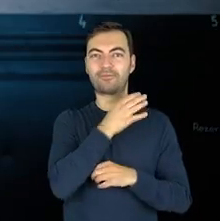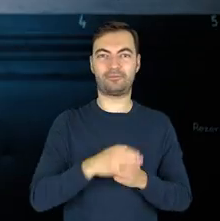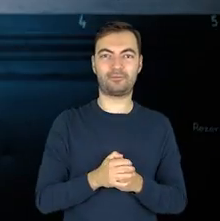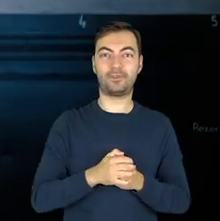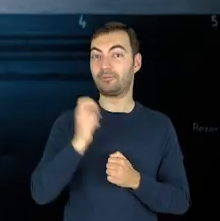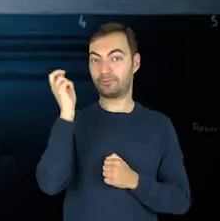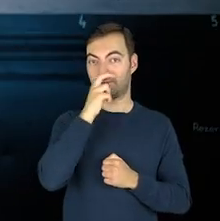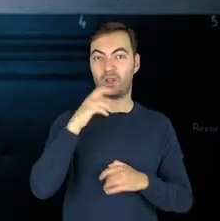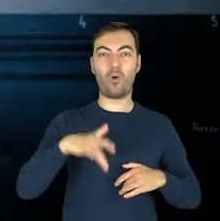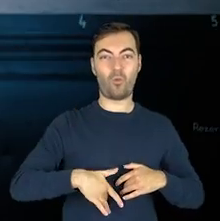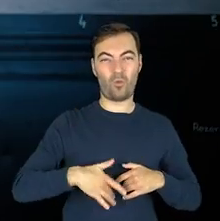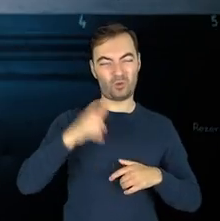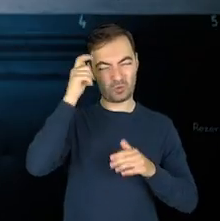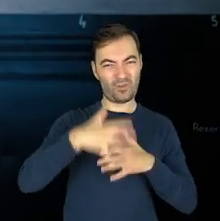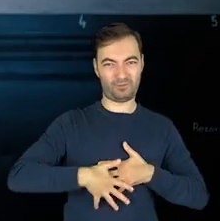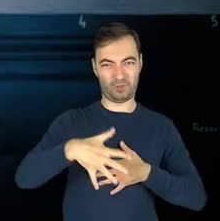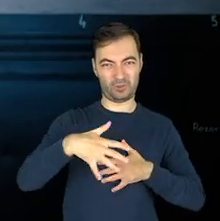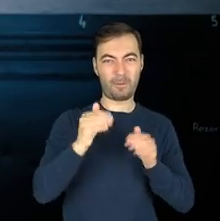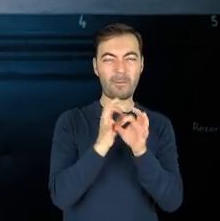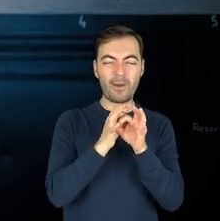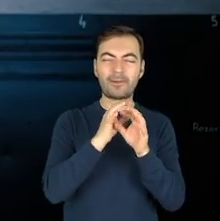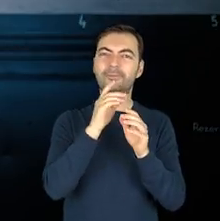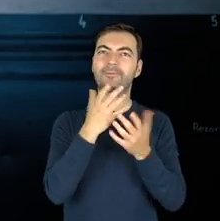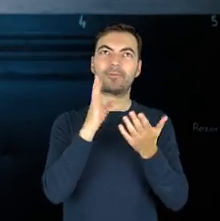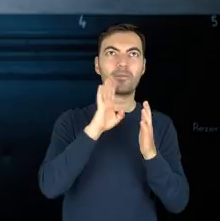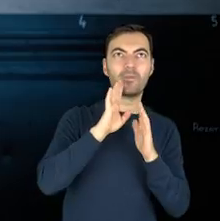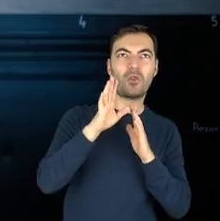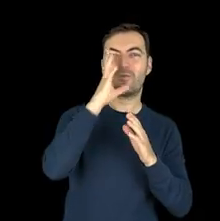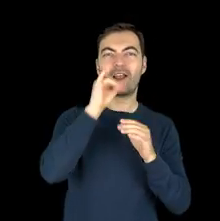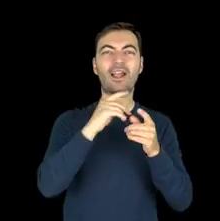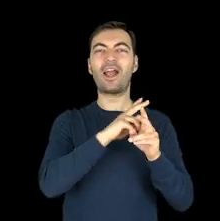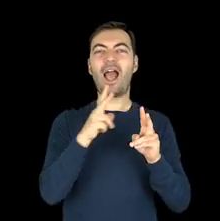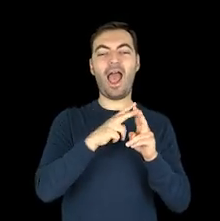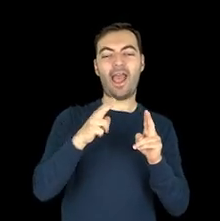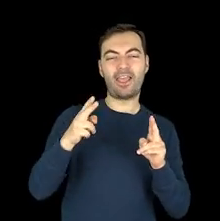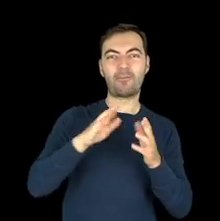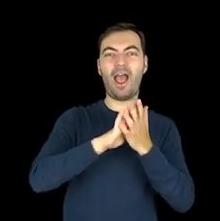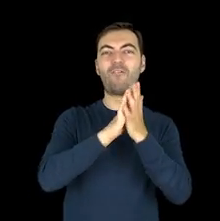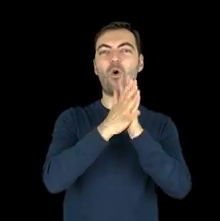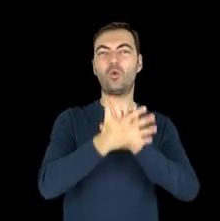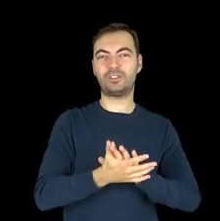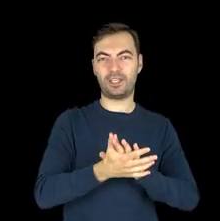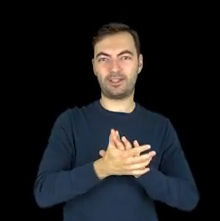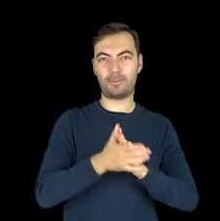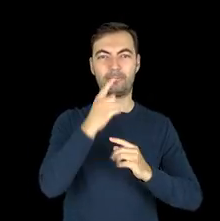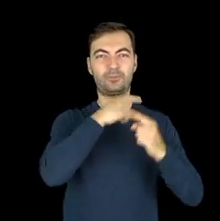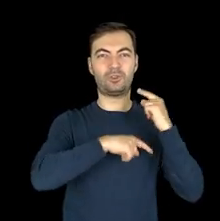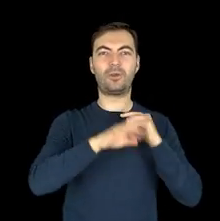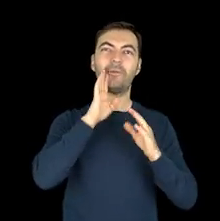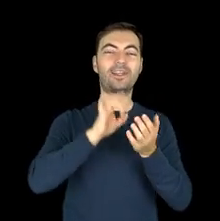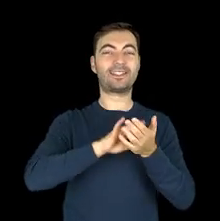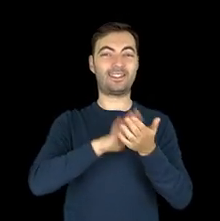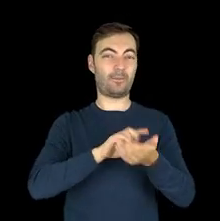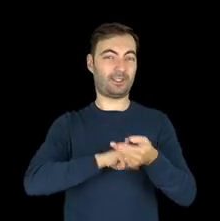ciekawe, gdy w łonie matki rozwija się mały człowiek, w pewnym sensie odtwarza niektóre etapy ewolucji naszych przodków. Tak jak